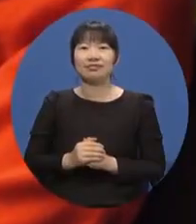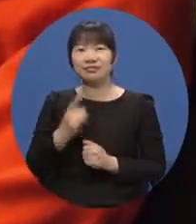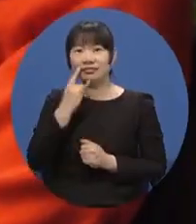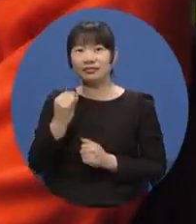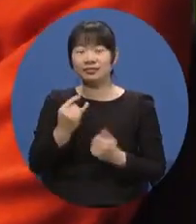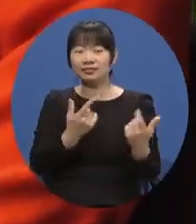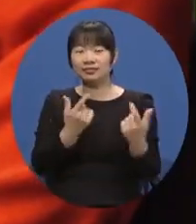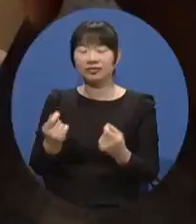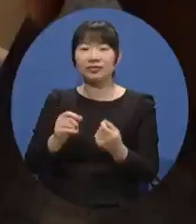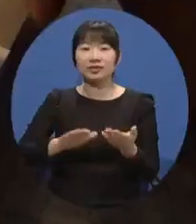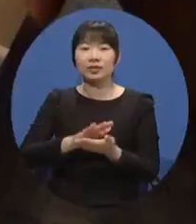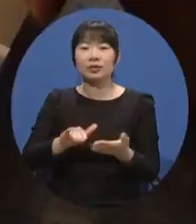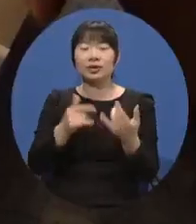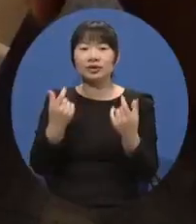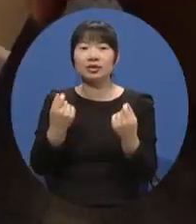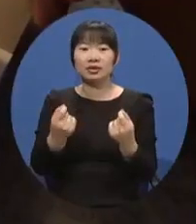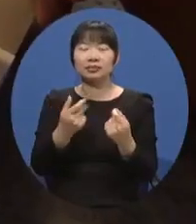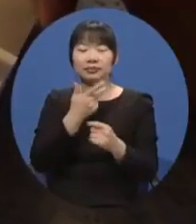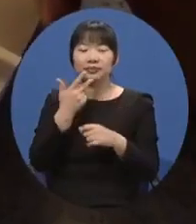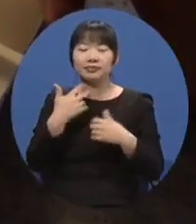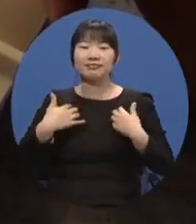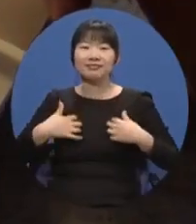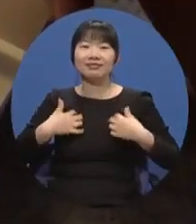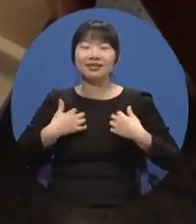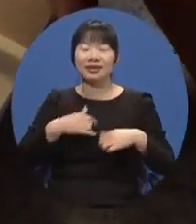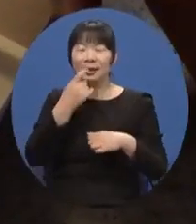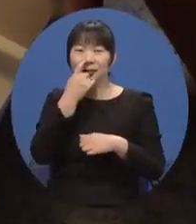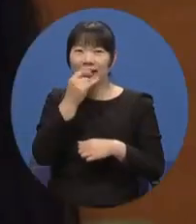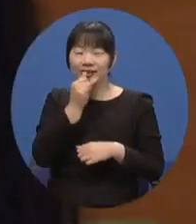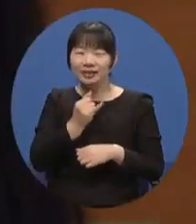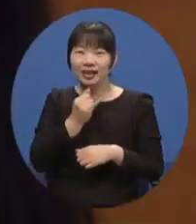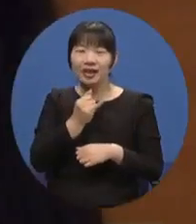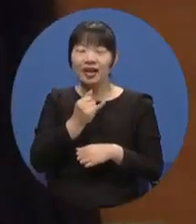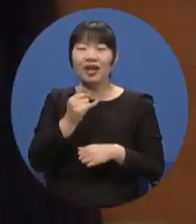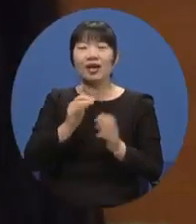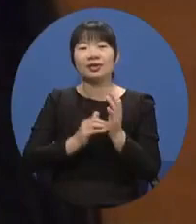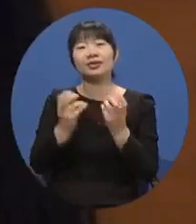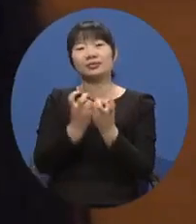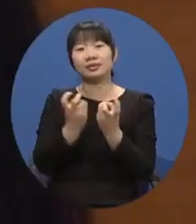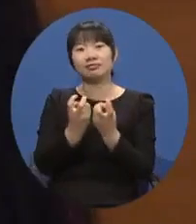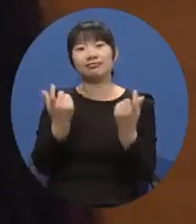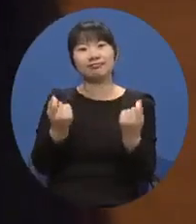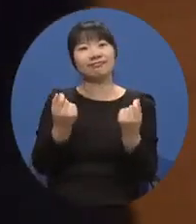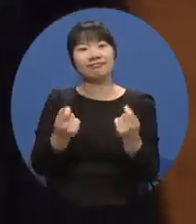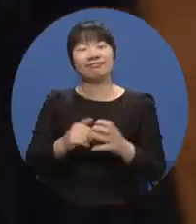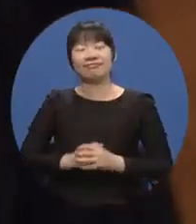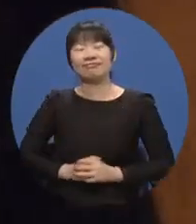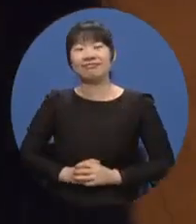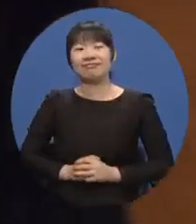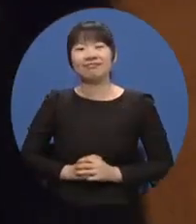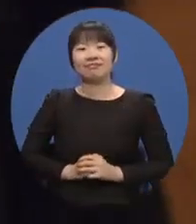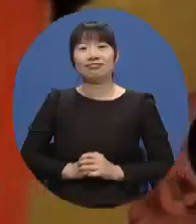엄마와 함께 놀이처럼 영어를 즐겁게 배우는 것이 바로 그 비결입니다.